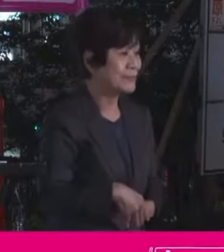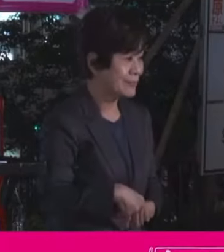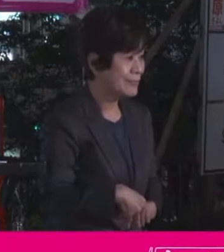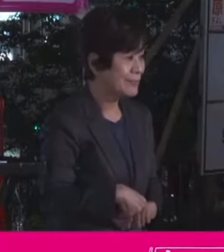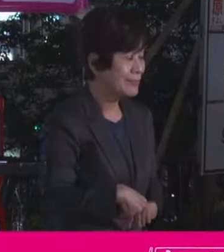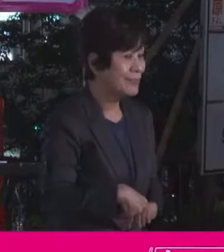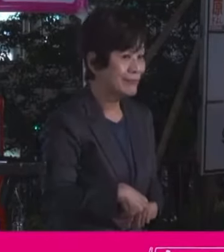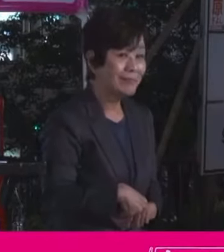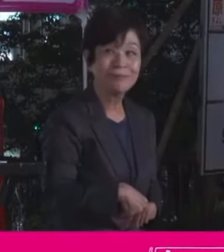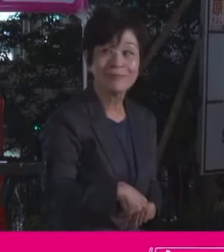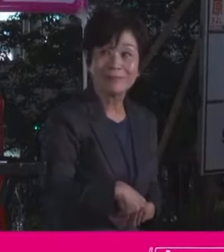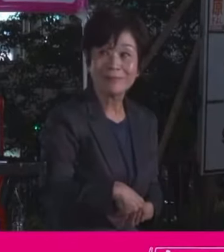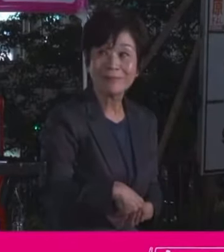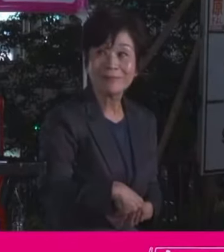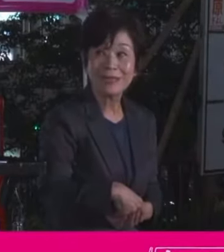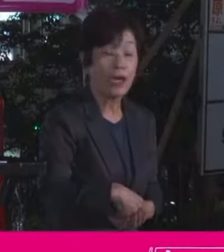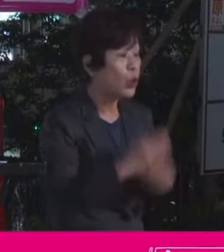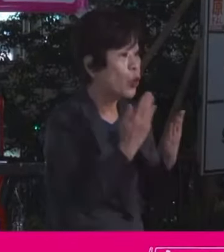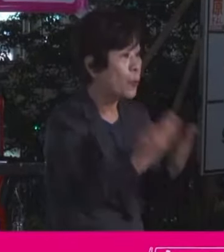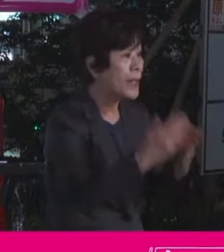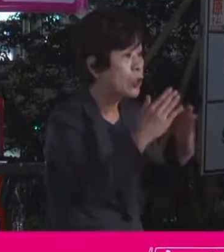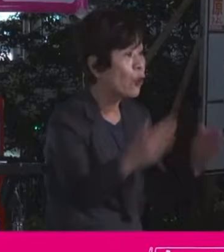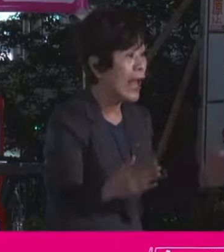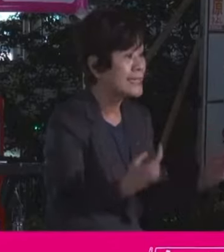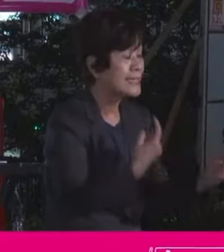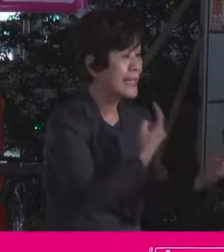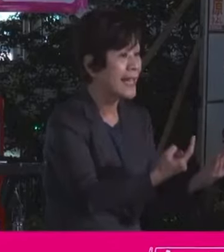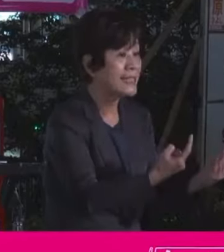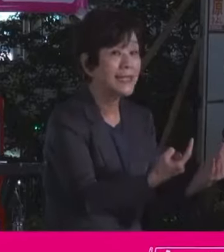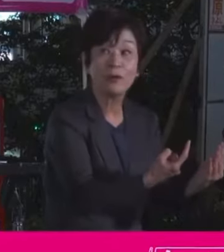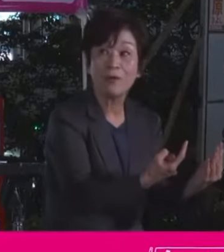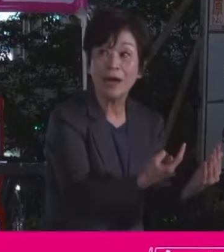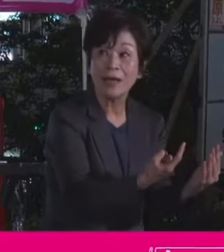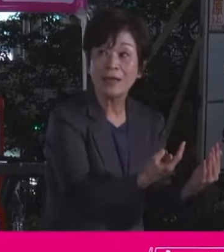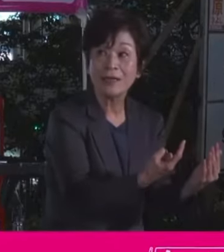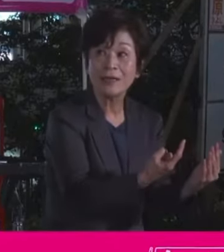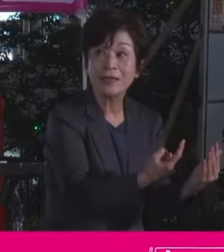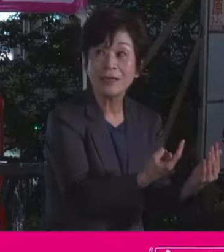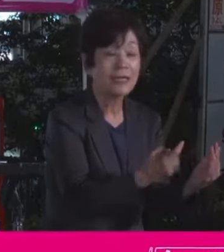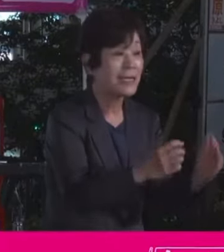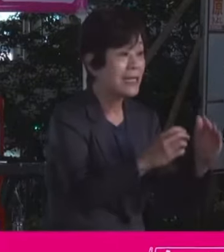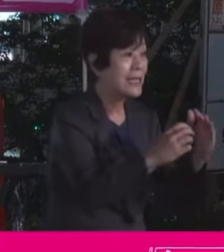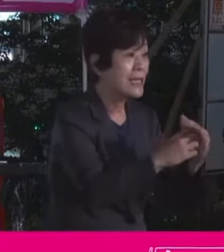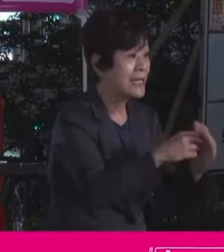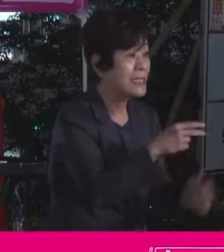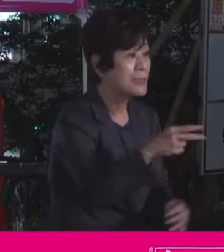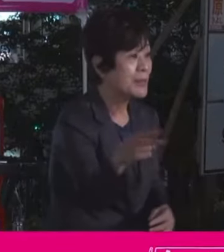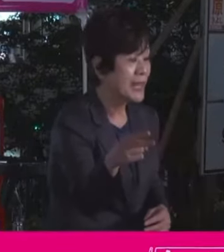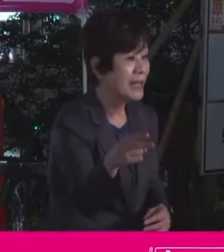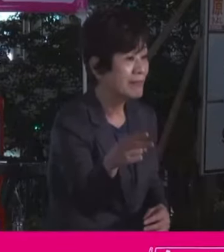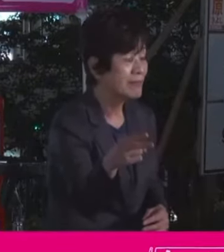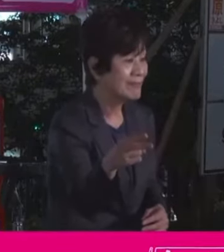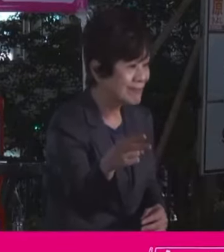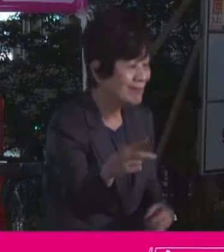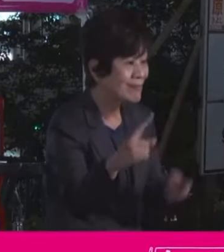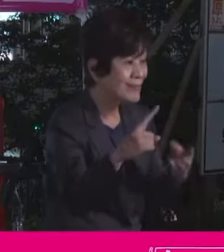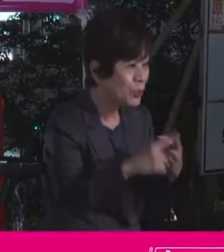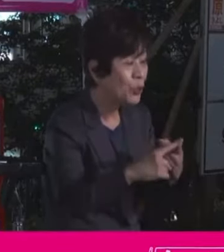で、ついでに言うとその勉強会に参加してくれたのが、はい、石破さんと中谷元さんだったんです